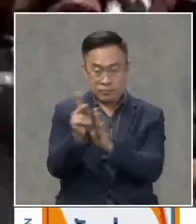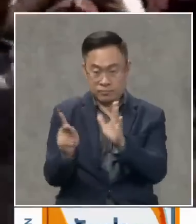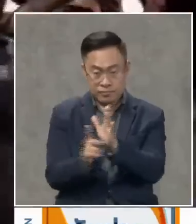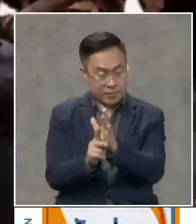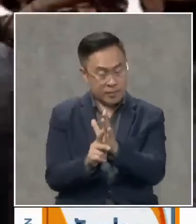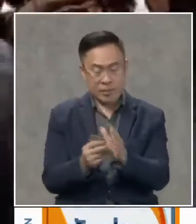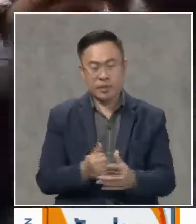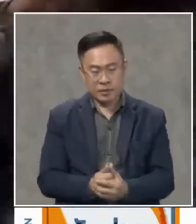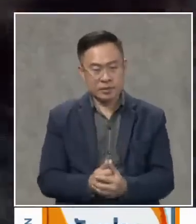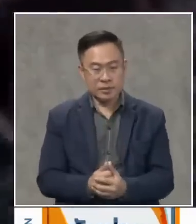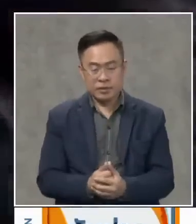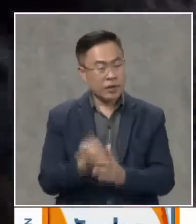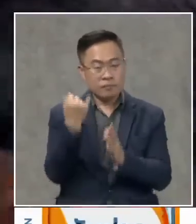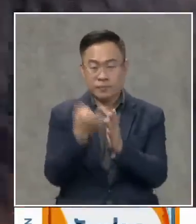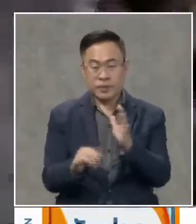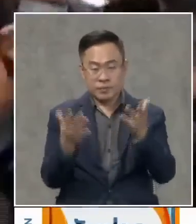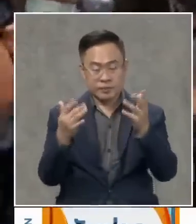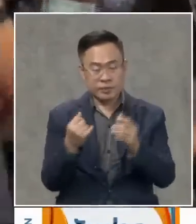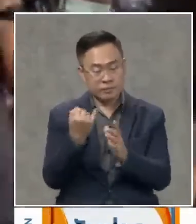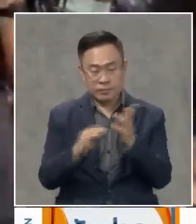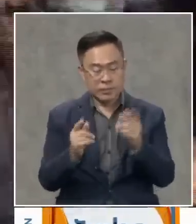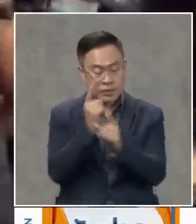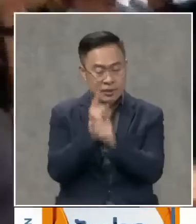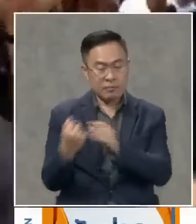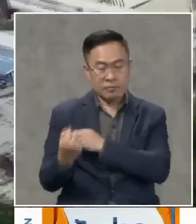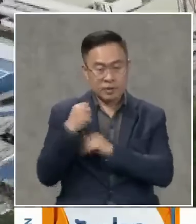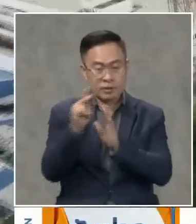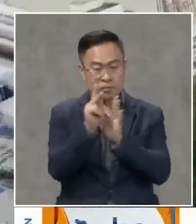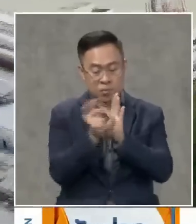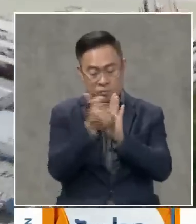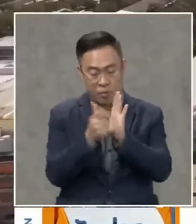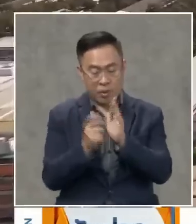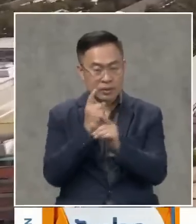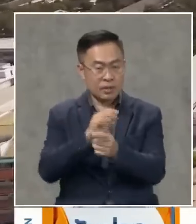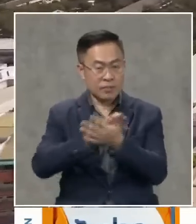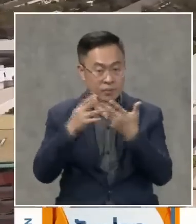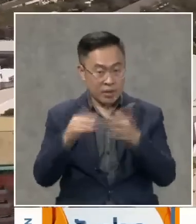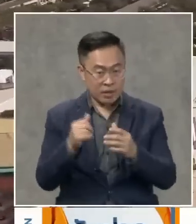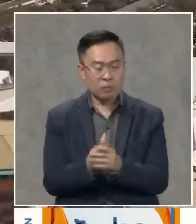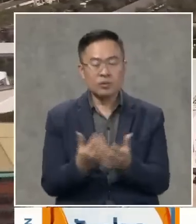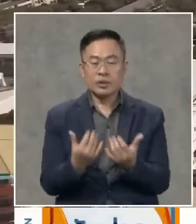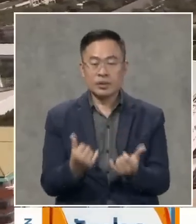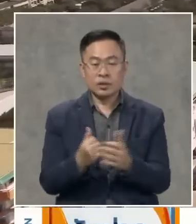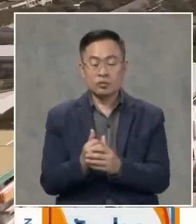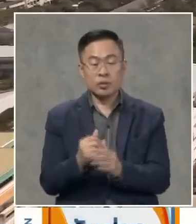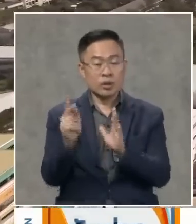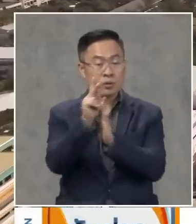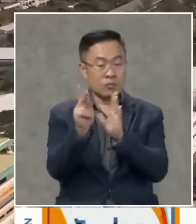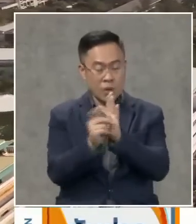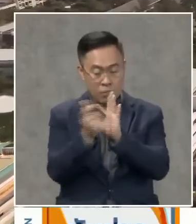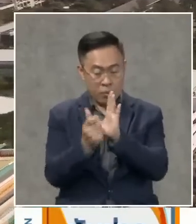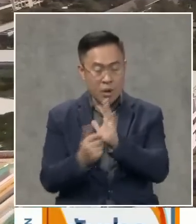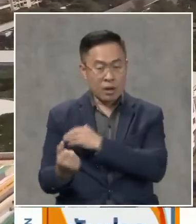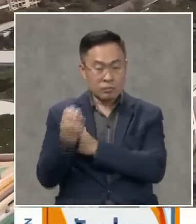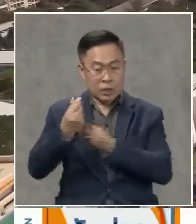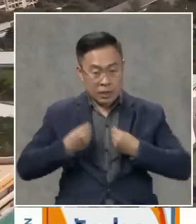คมนาคมนะคะปฏิบัติตามกรอบหน้าที่อำนาจตามกฎหมายไว้อย่างครบถ้วนแล้วโดยในขั้นตอนใดที่กฎหมายไม่ได้ให้อ